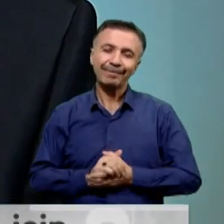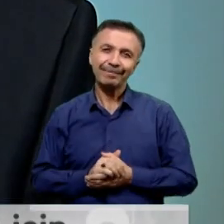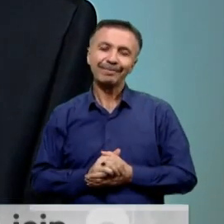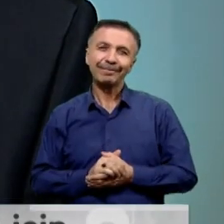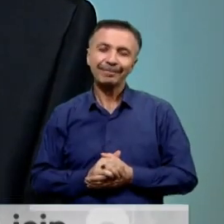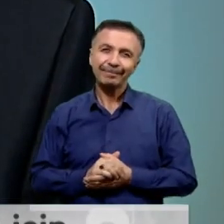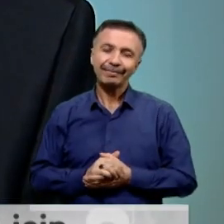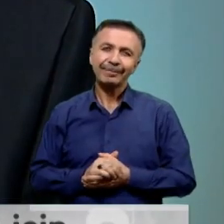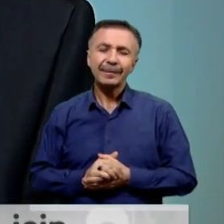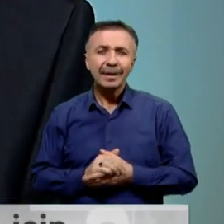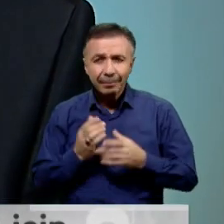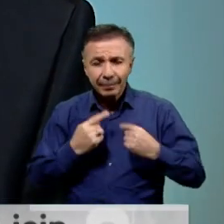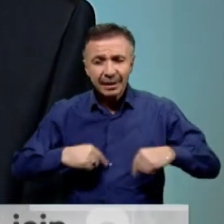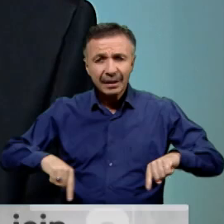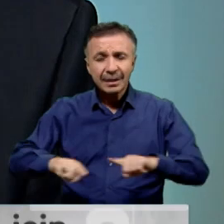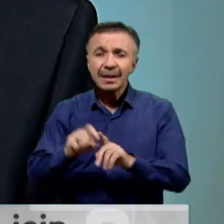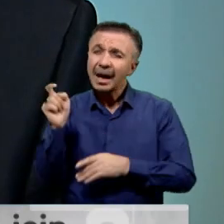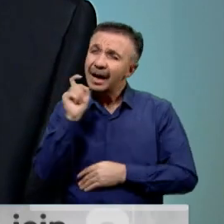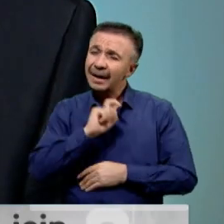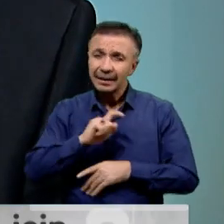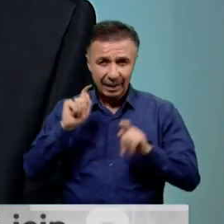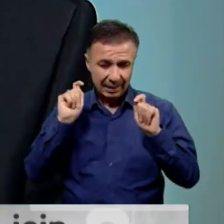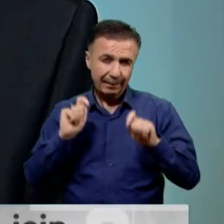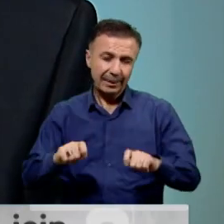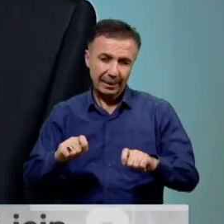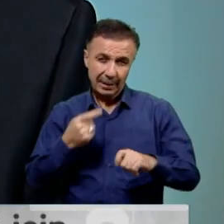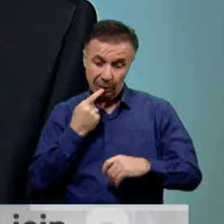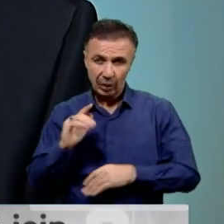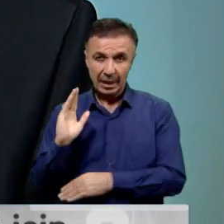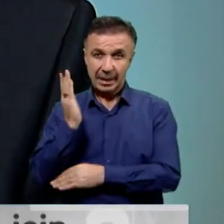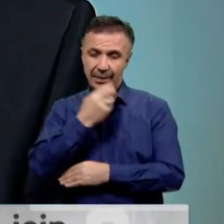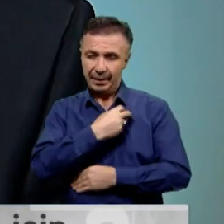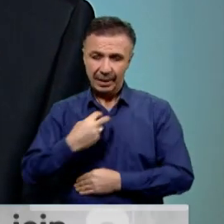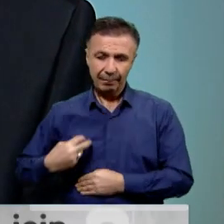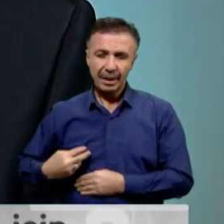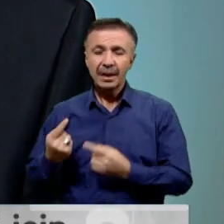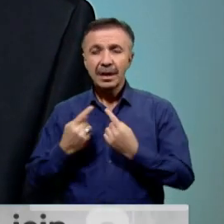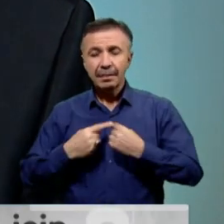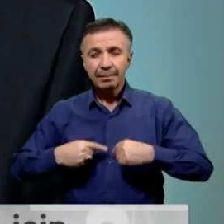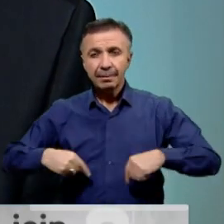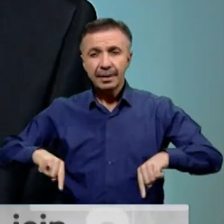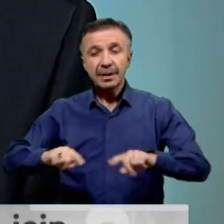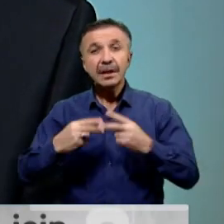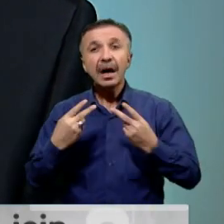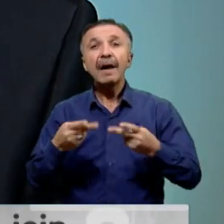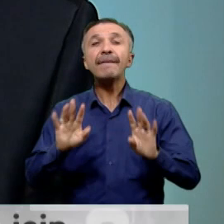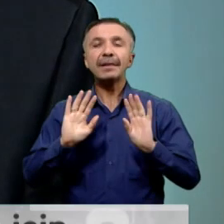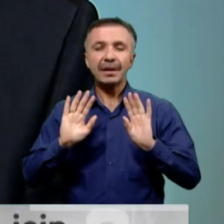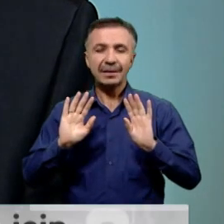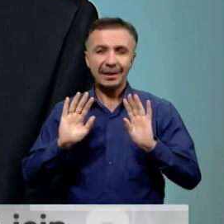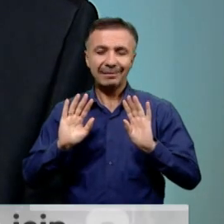enfusena. Yani biz hata yaptık diyor. Ve in lem tağfir lena. Bizi bağışlamazsan, affetmezsen.